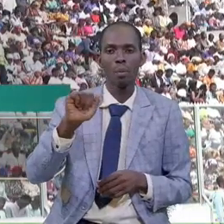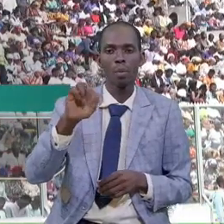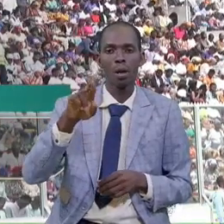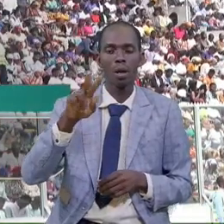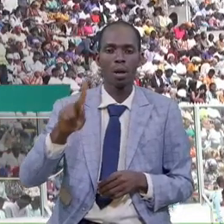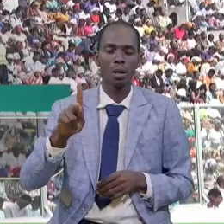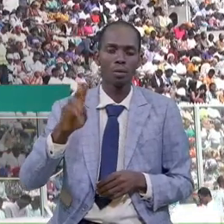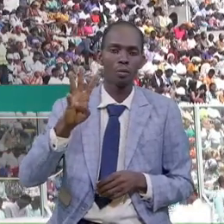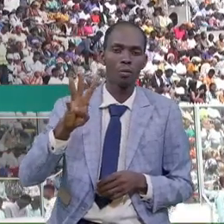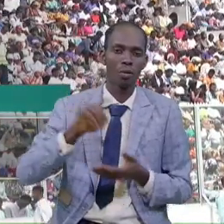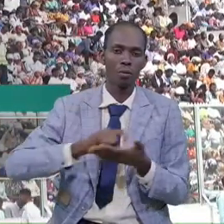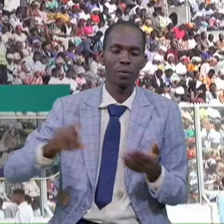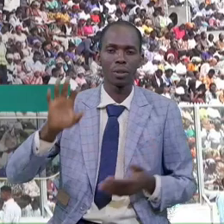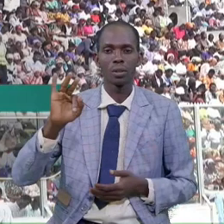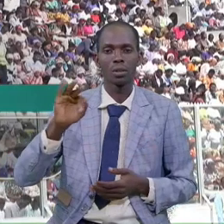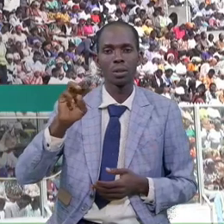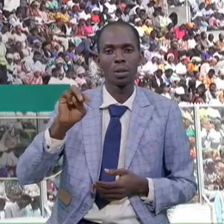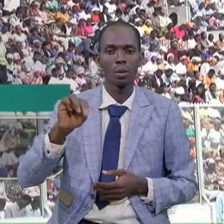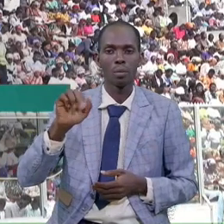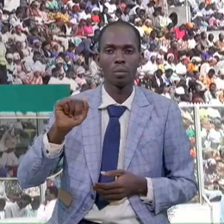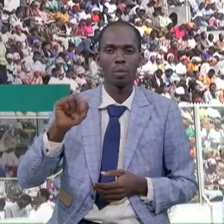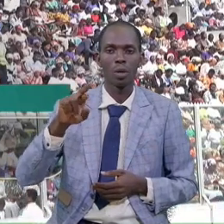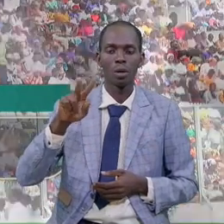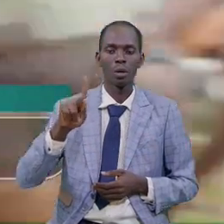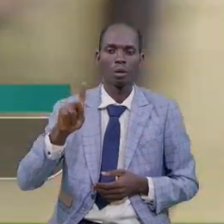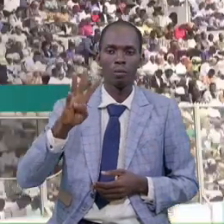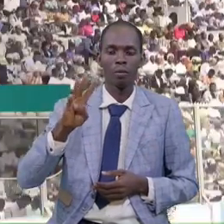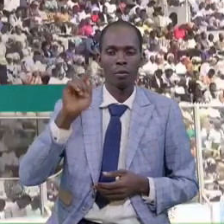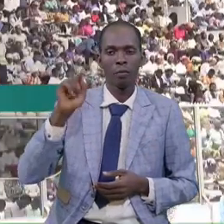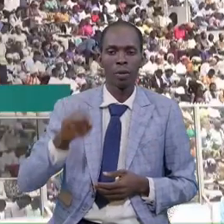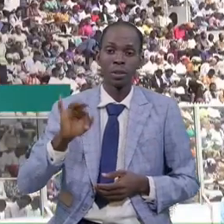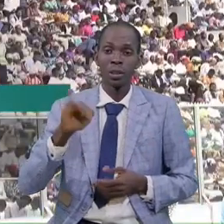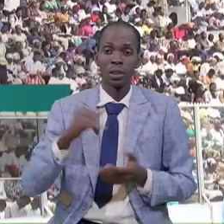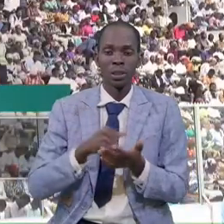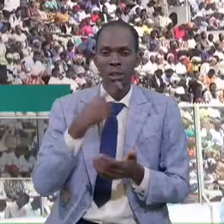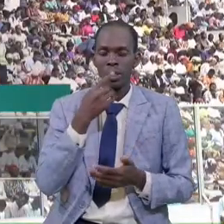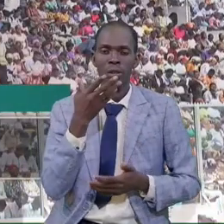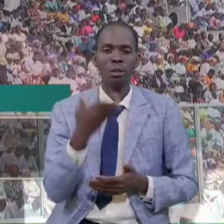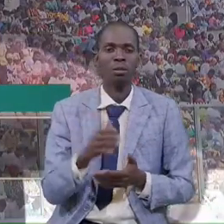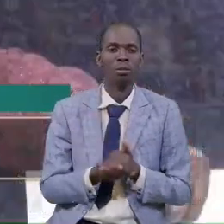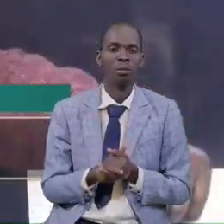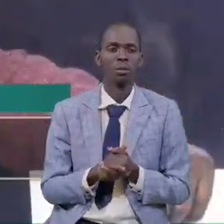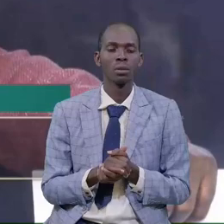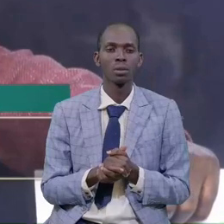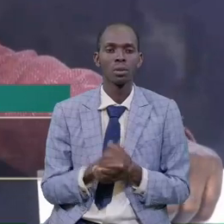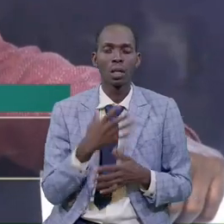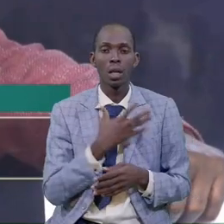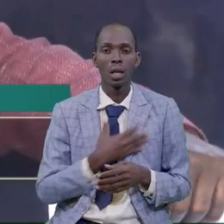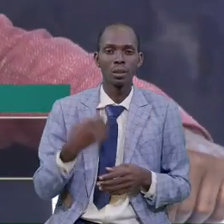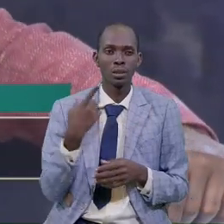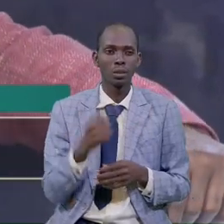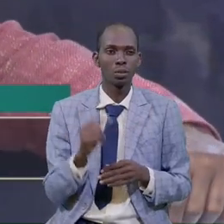En Marc 4, 19, il nous dit ici, mais en qui les soucis du